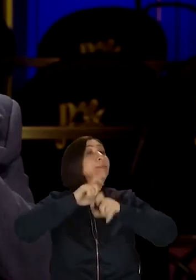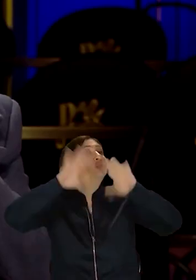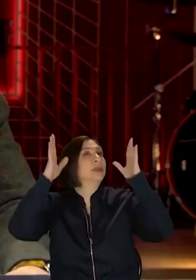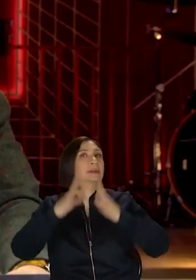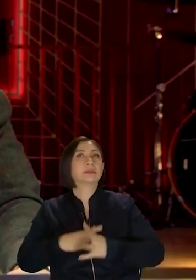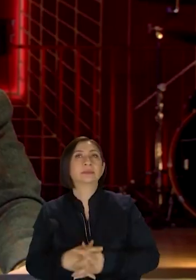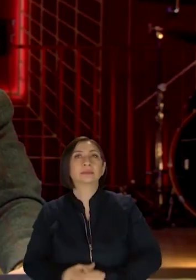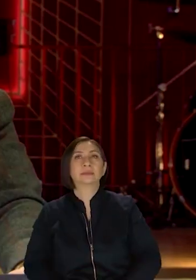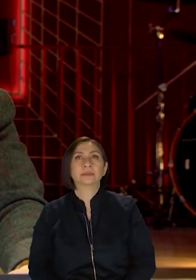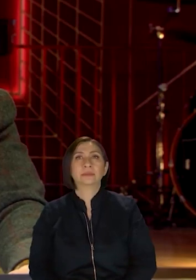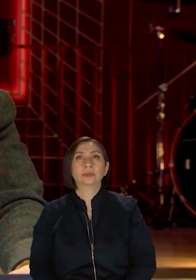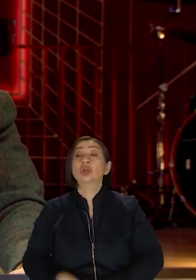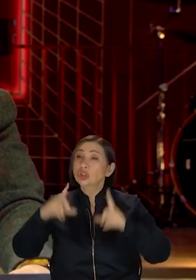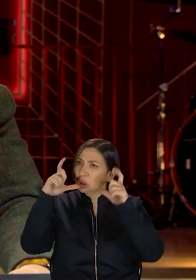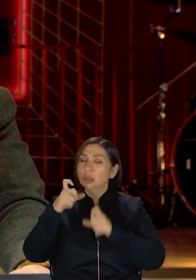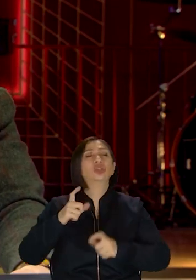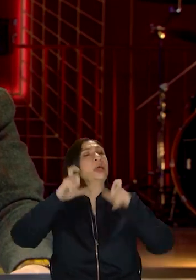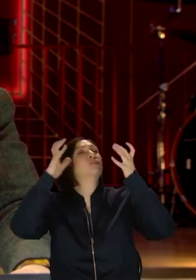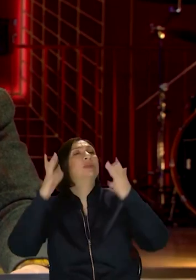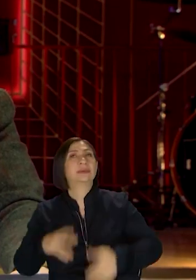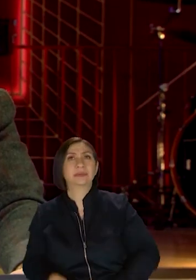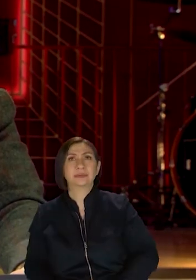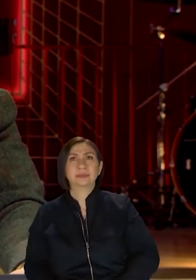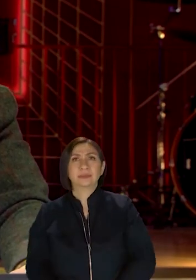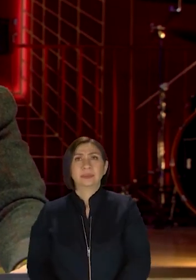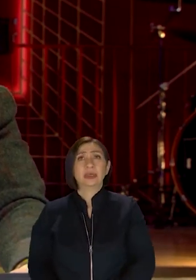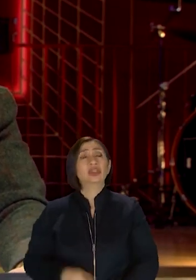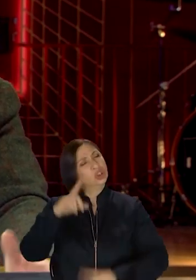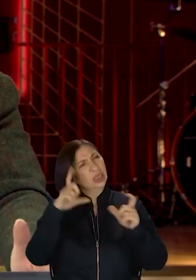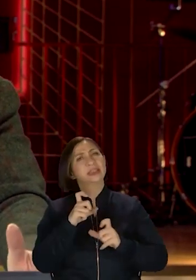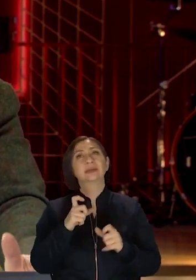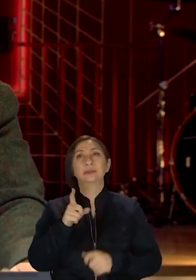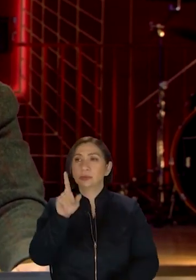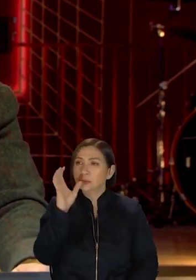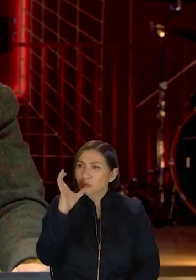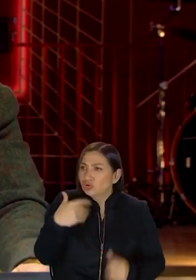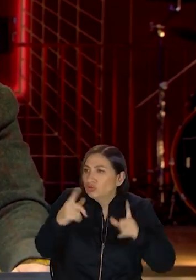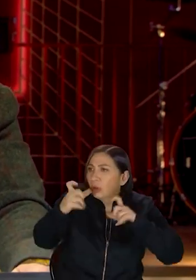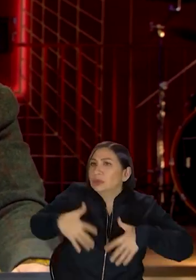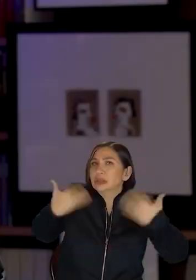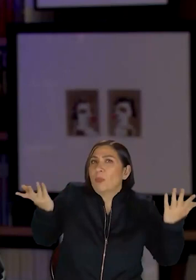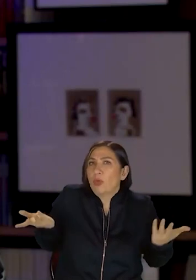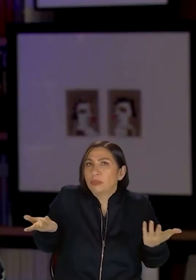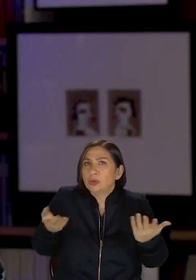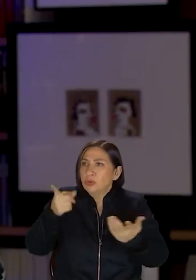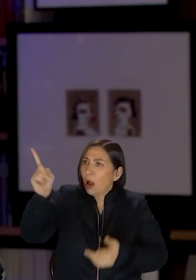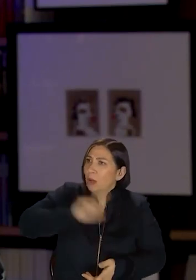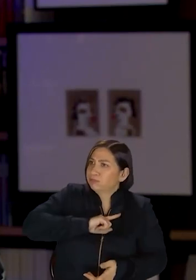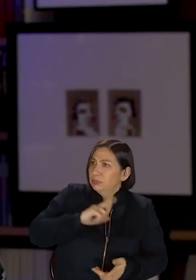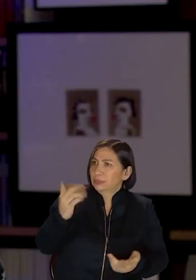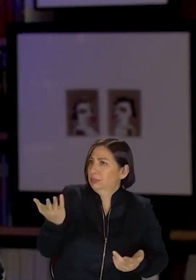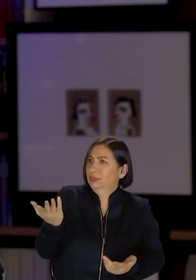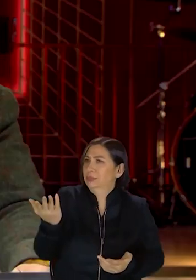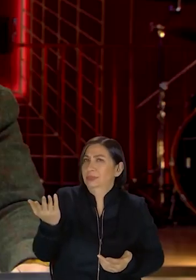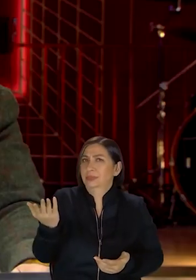çekmeyeceğiz. Çekeceğiz. Çekmeyeceğiz dedim. Çekeceğiz. Dedim deli misin nesin ya? Böyle bir şey olur mu? Böyle bir emrediyorsun bana